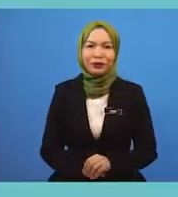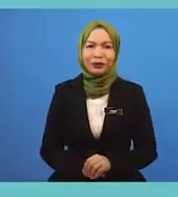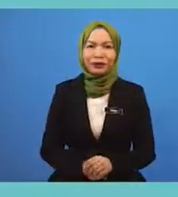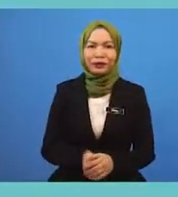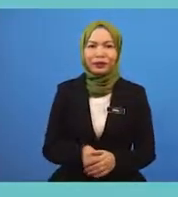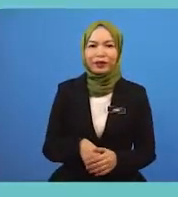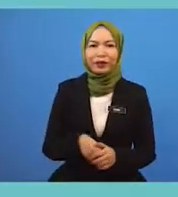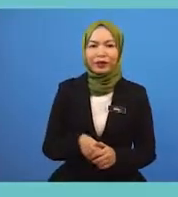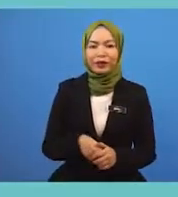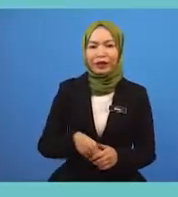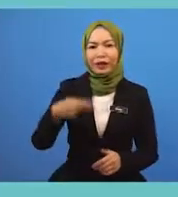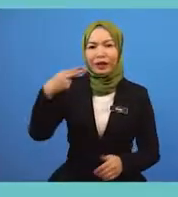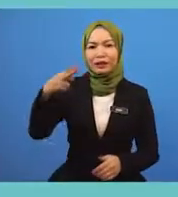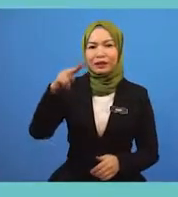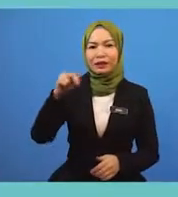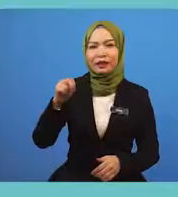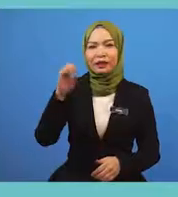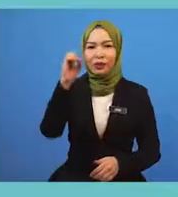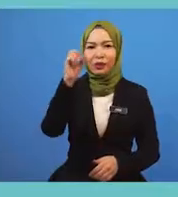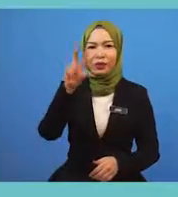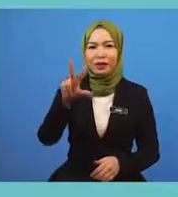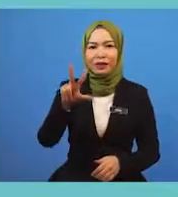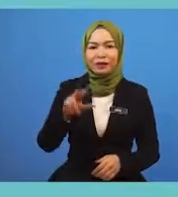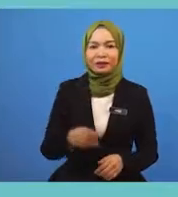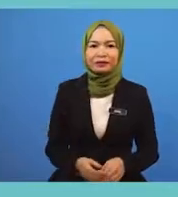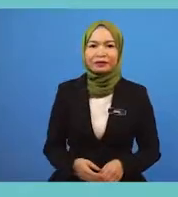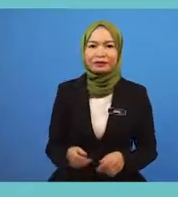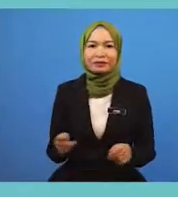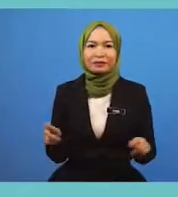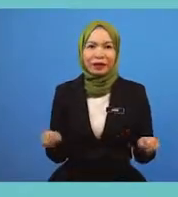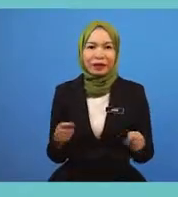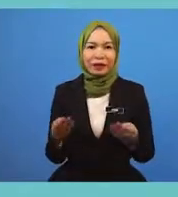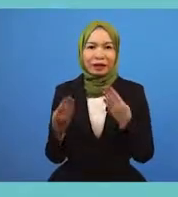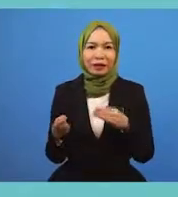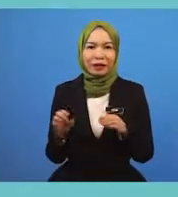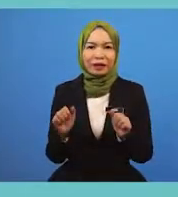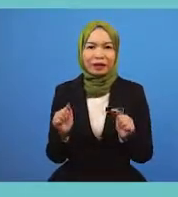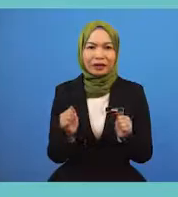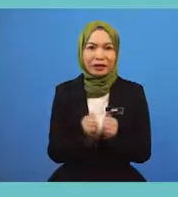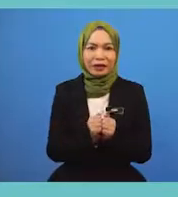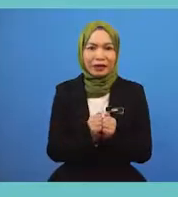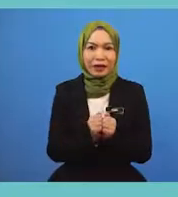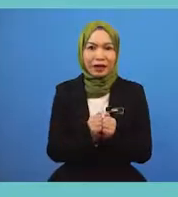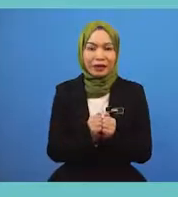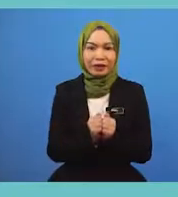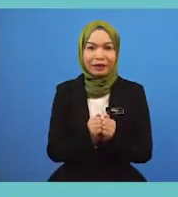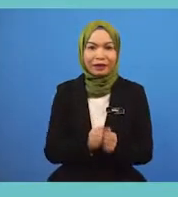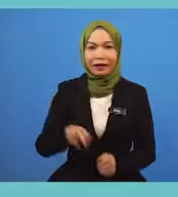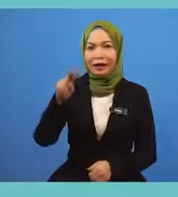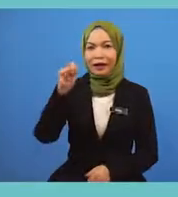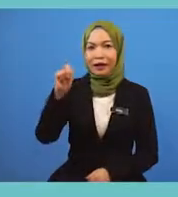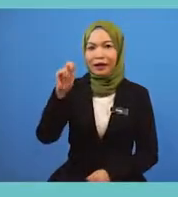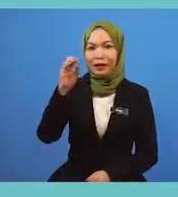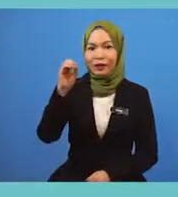nitrik HNO3 bertindak balas dengan natrium hidroksida